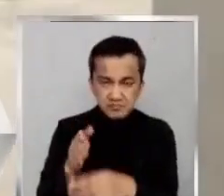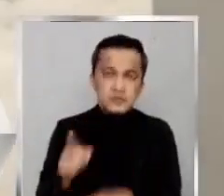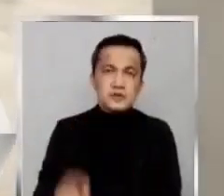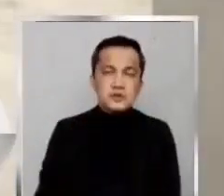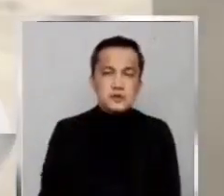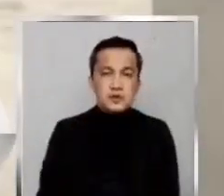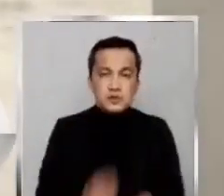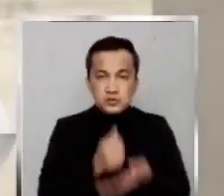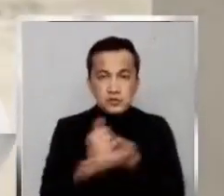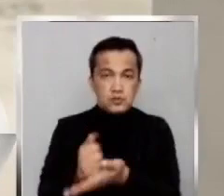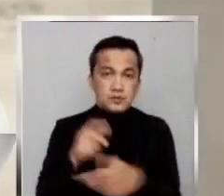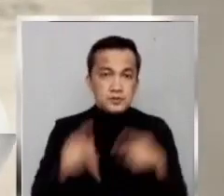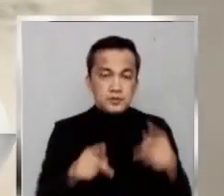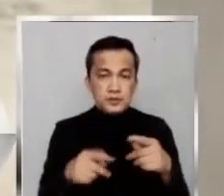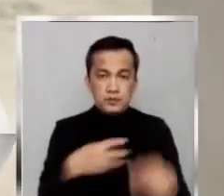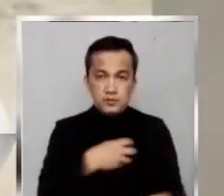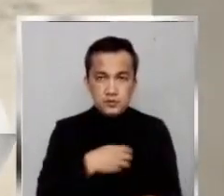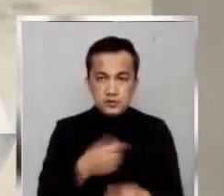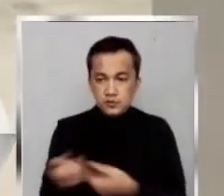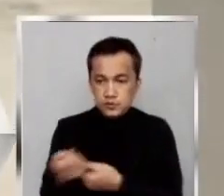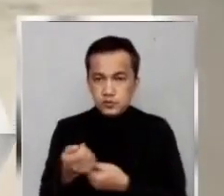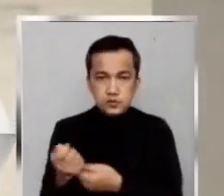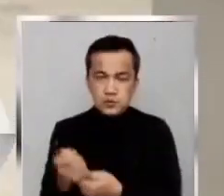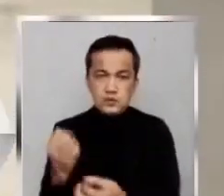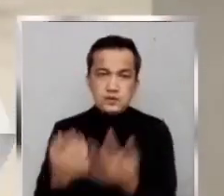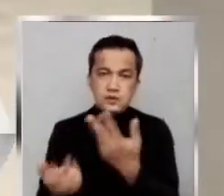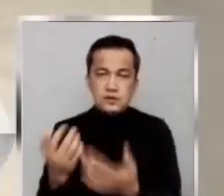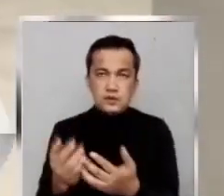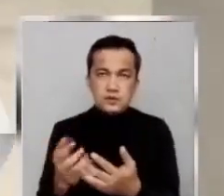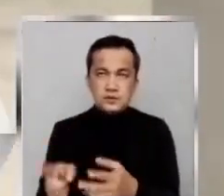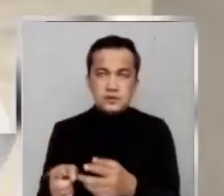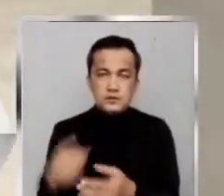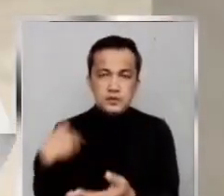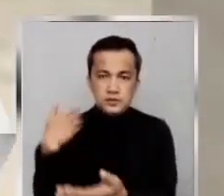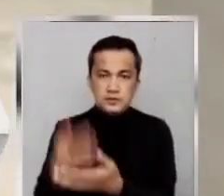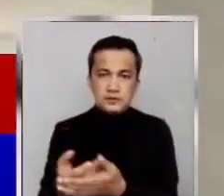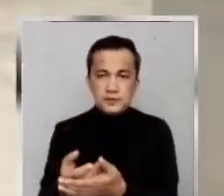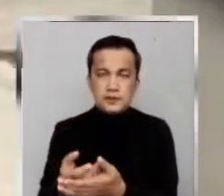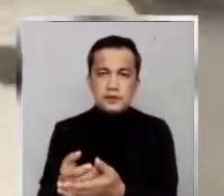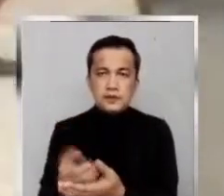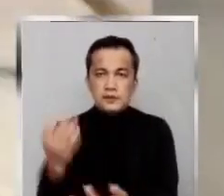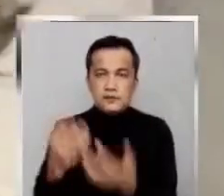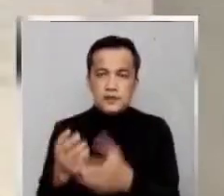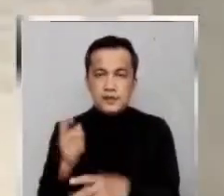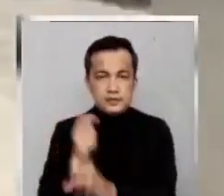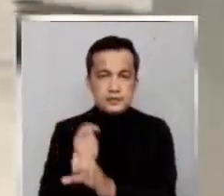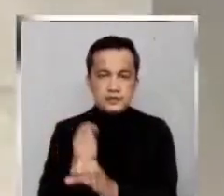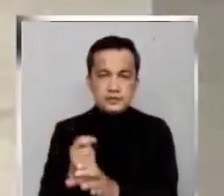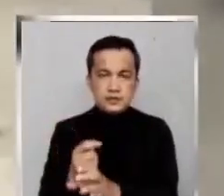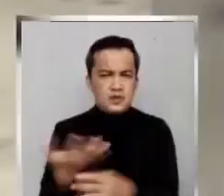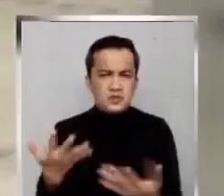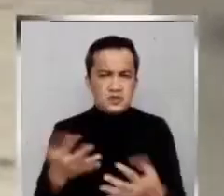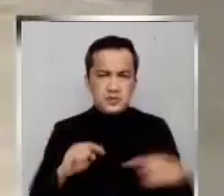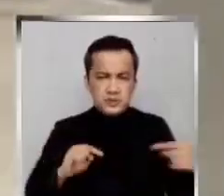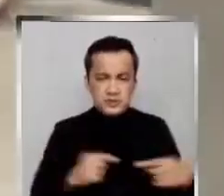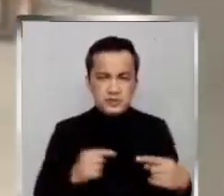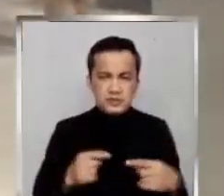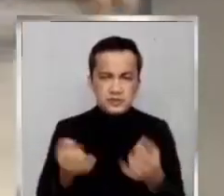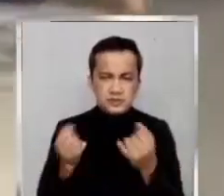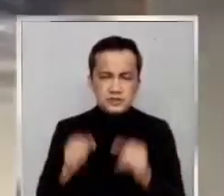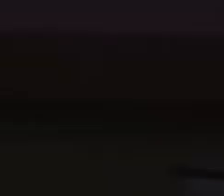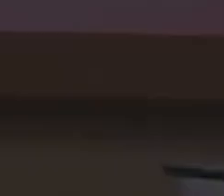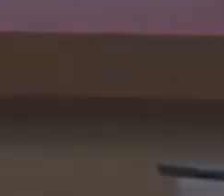ang ilang residente at pulis para pulahin ang apoy at may dumating ding fire truck. Walang nasaktan sa insidenteng inaalam pa ang sanhi.